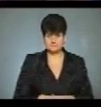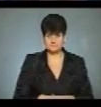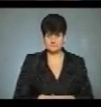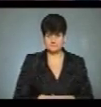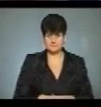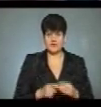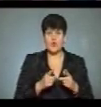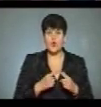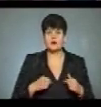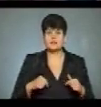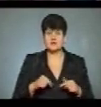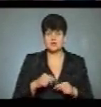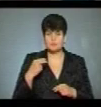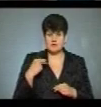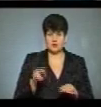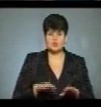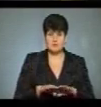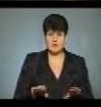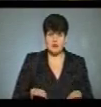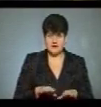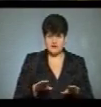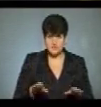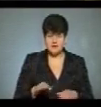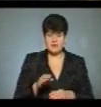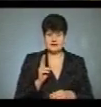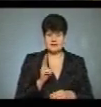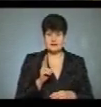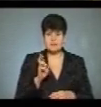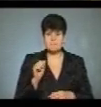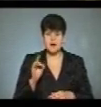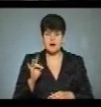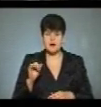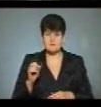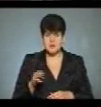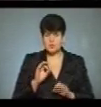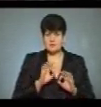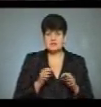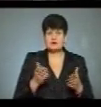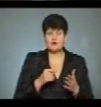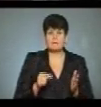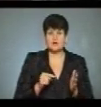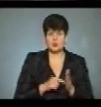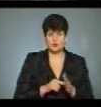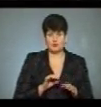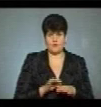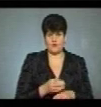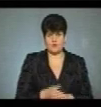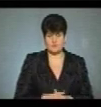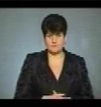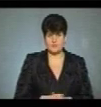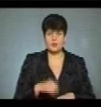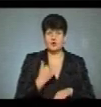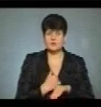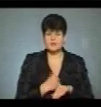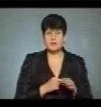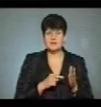спиною. Організаторка чемпіонату з плавання «Різдвяні усмішки» Катерина Барабаш розповіла, з якою метою його проводять. Основна мета